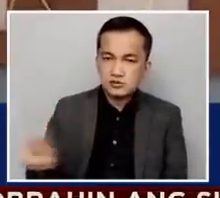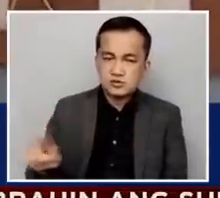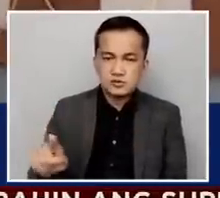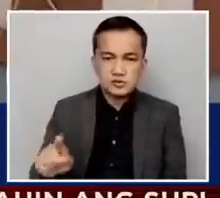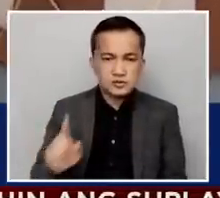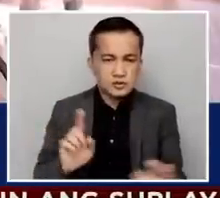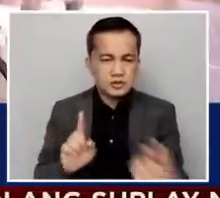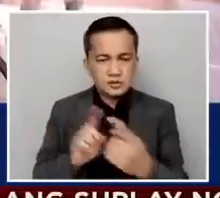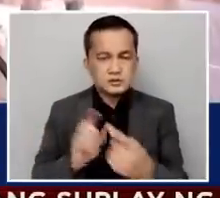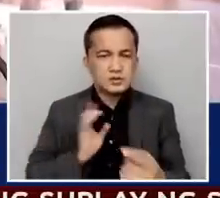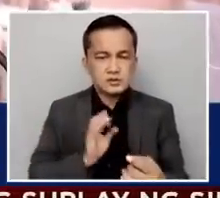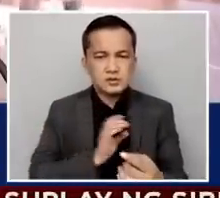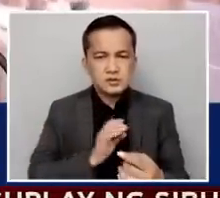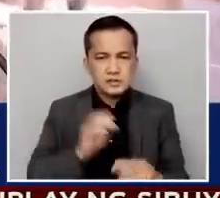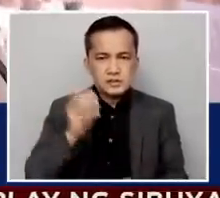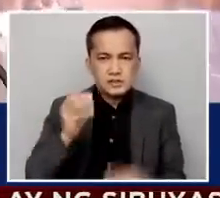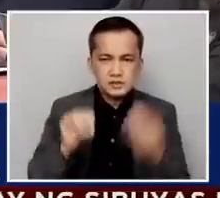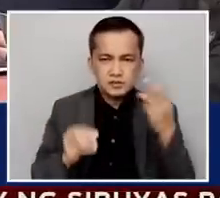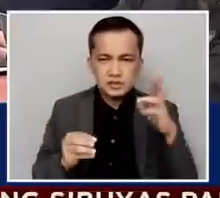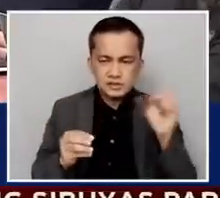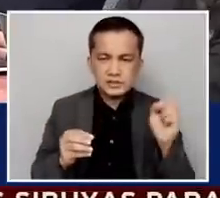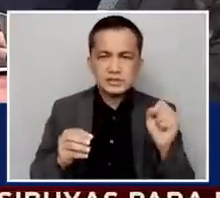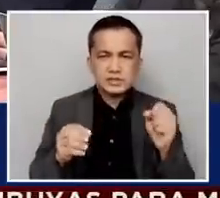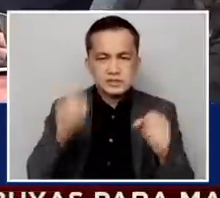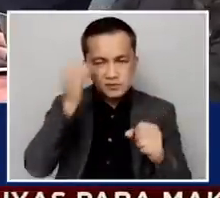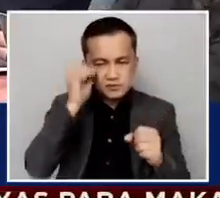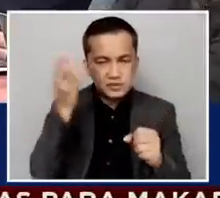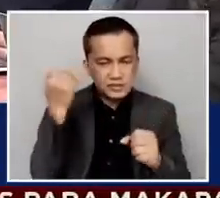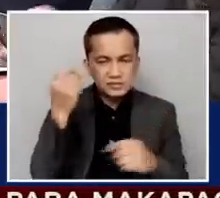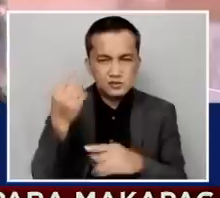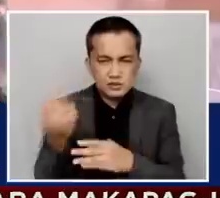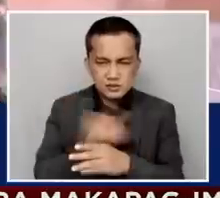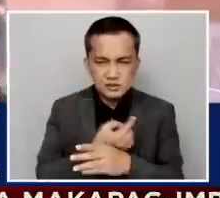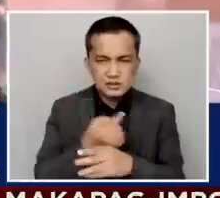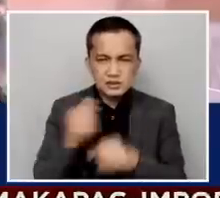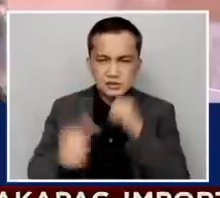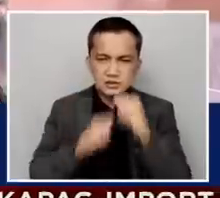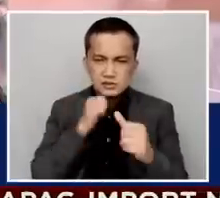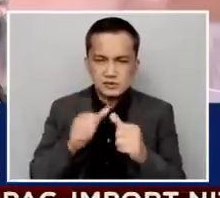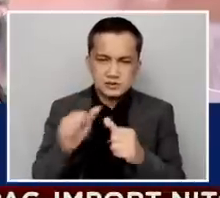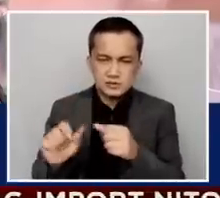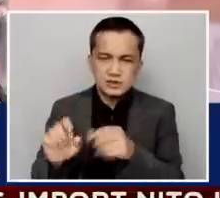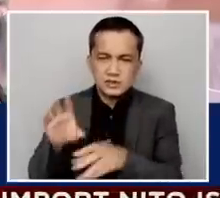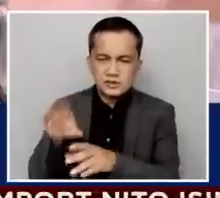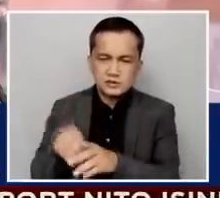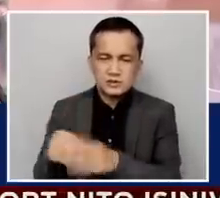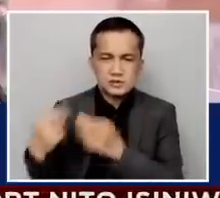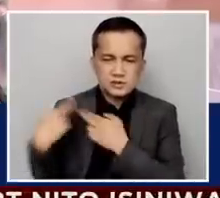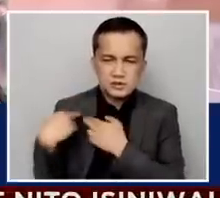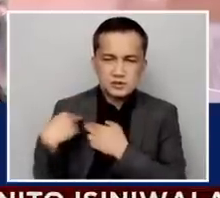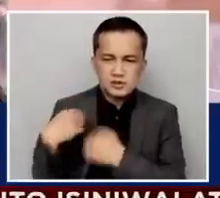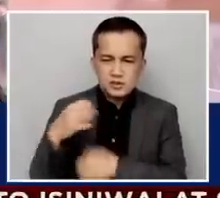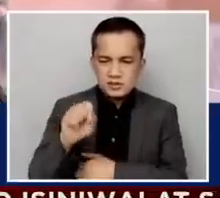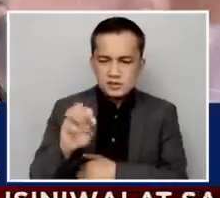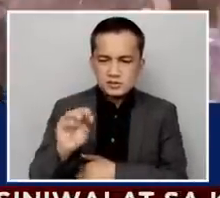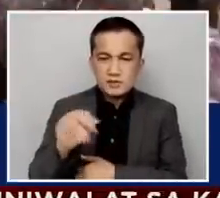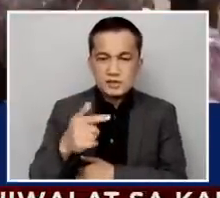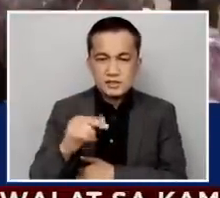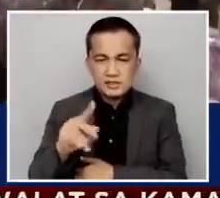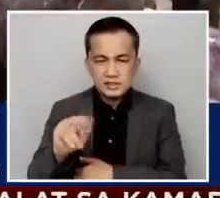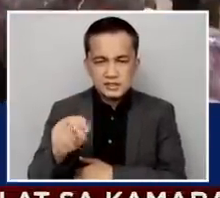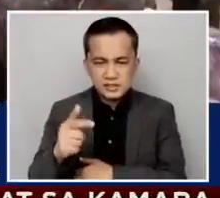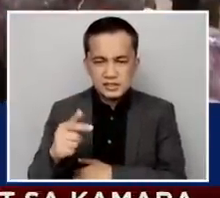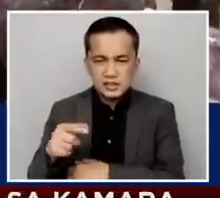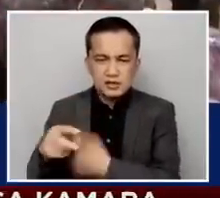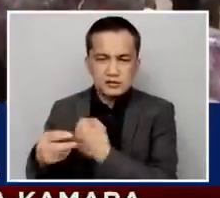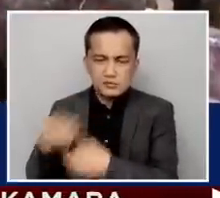na tinaguri ang Mrs. Sibuyas noong isang linggo para pabulaanan na isa siya sa mga nasa likod ng smuggling at hoarding ng sibuyas sa bansa.